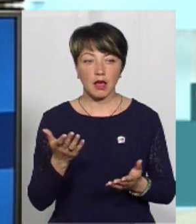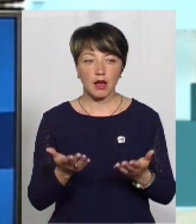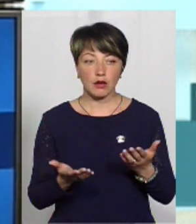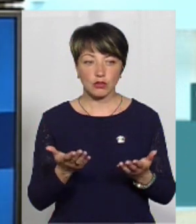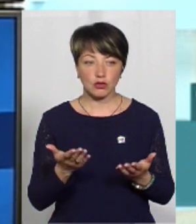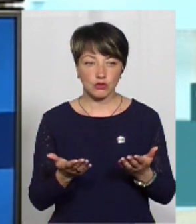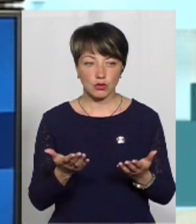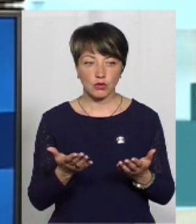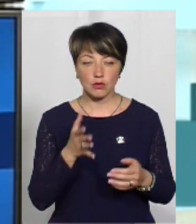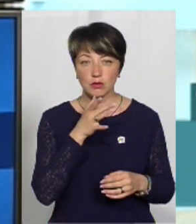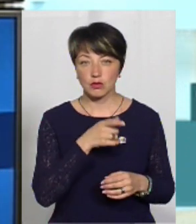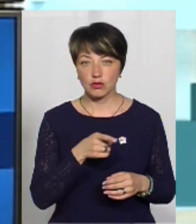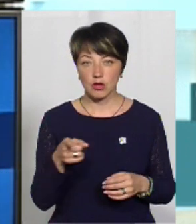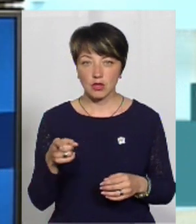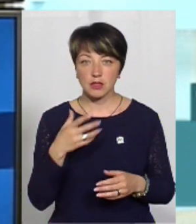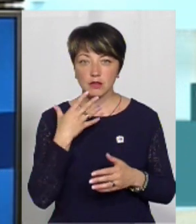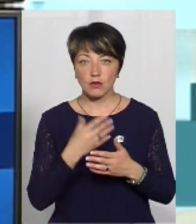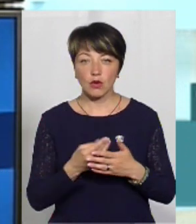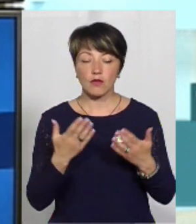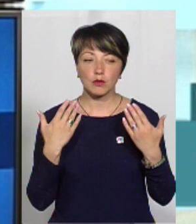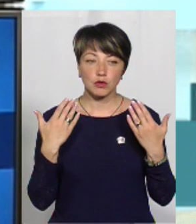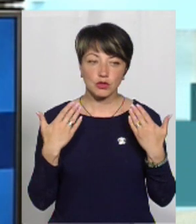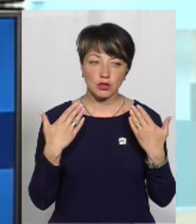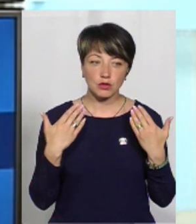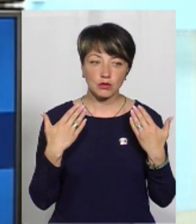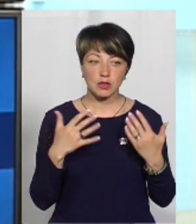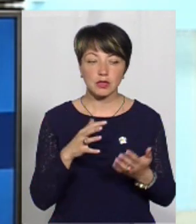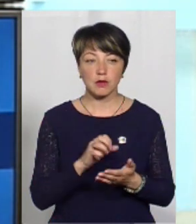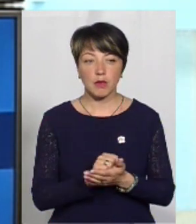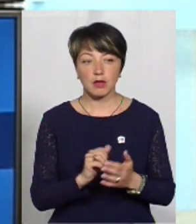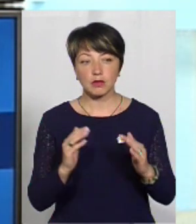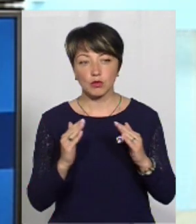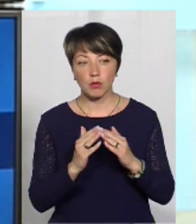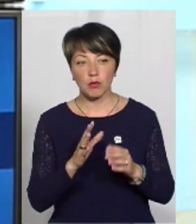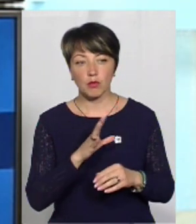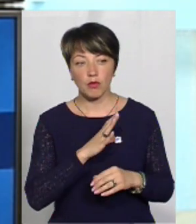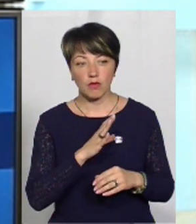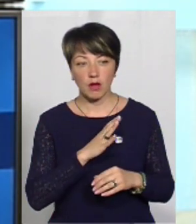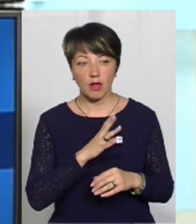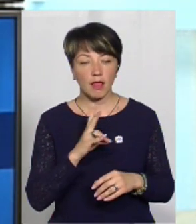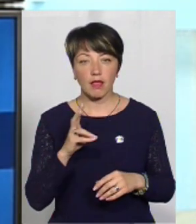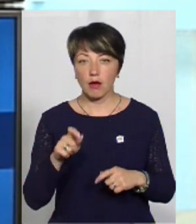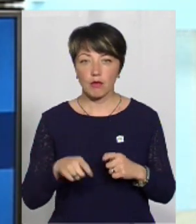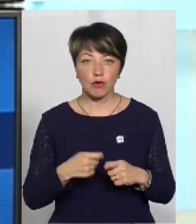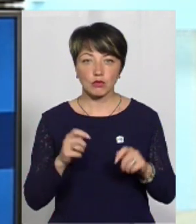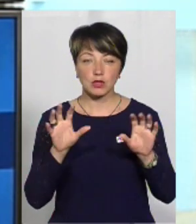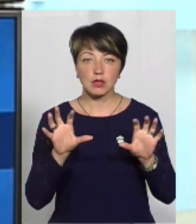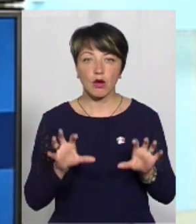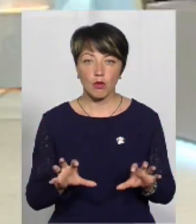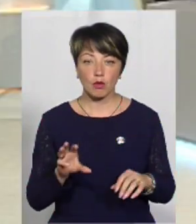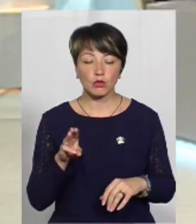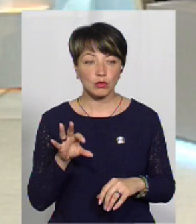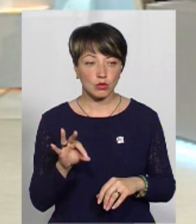якщо під час свого відпочинку, під час того, як він займається вдома, буває, не порушується закон,